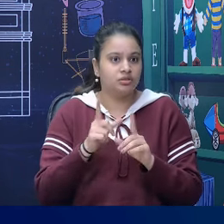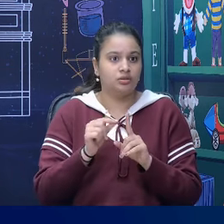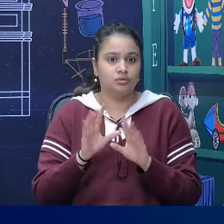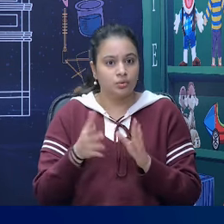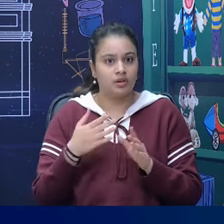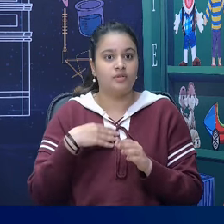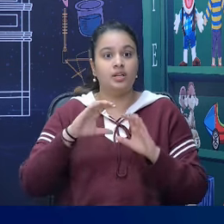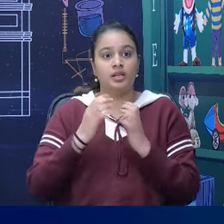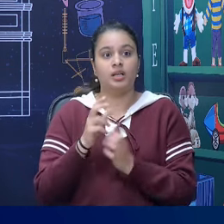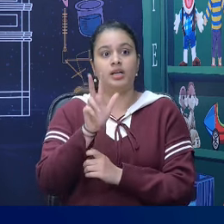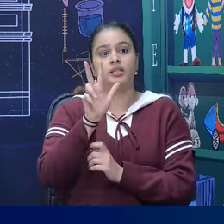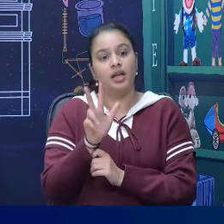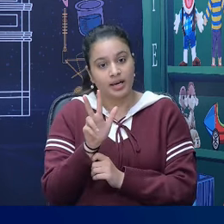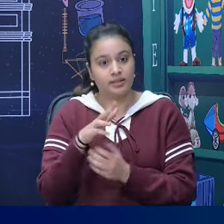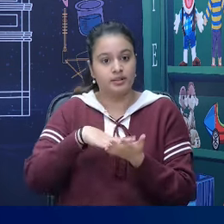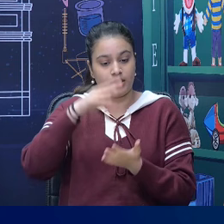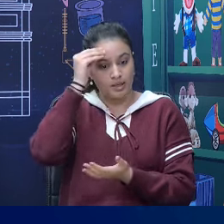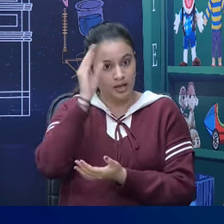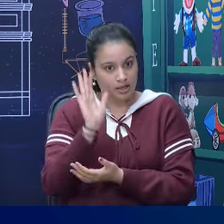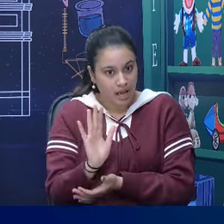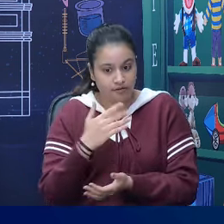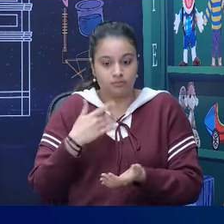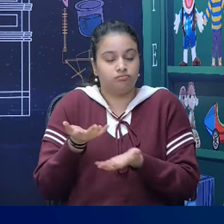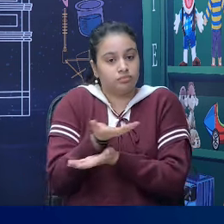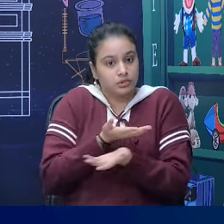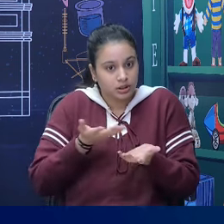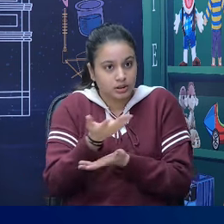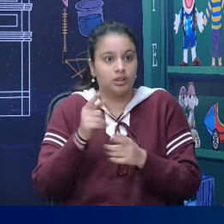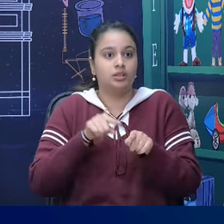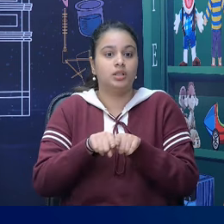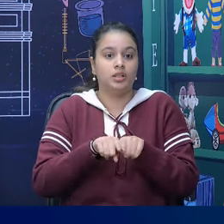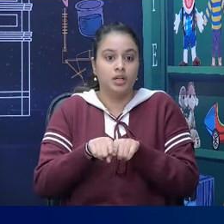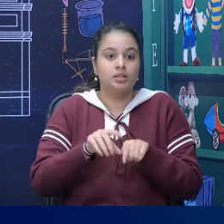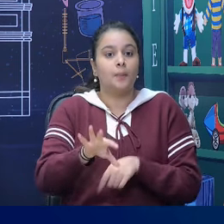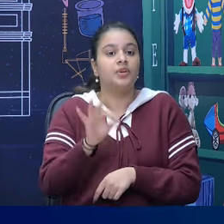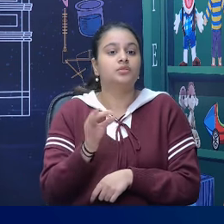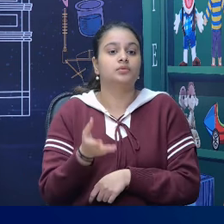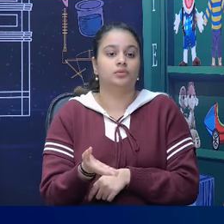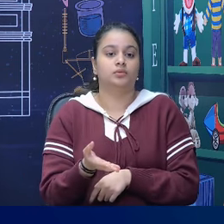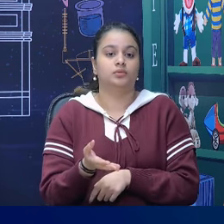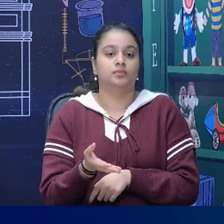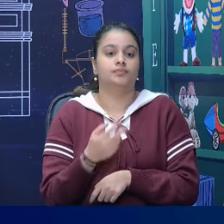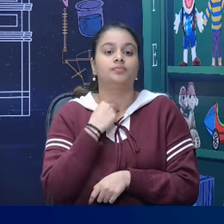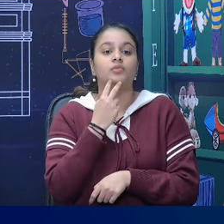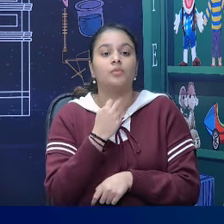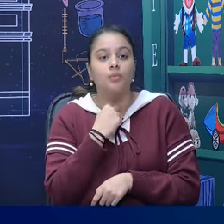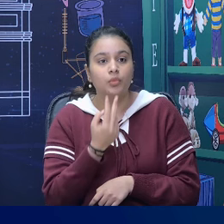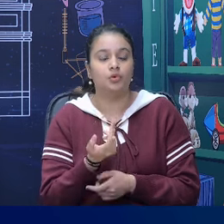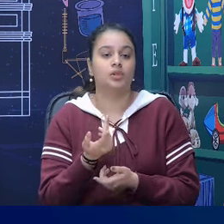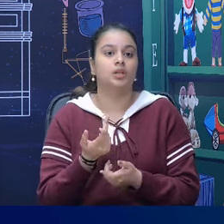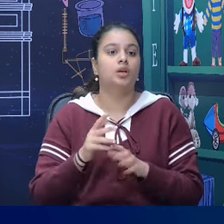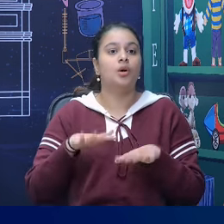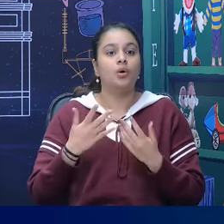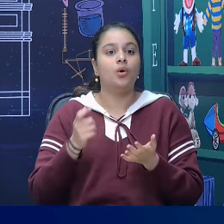एथ तक जी जो पढ़ा है उसके बारे में चर्चा करें उनके एग्जांपल्स उन्हीं से ले उन्हीं से बोले वो बोल के बताएं